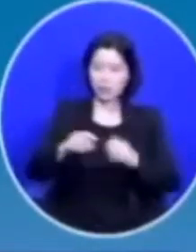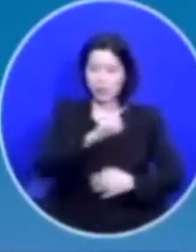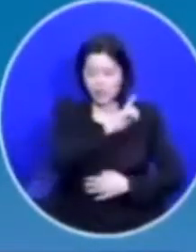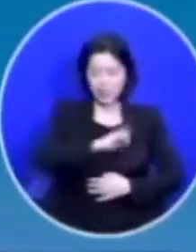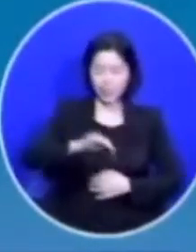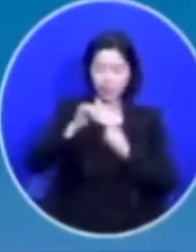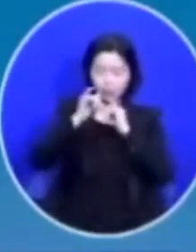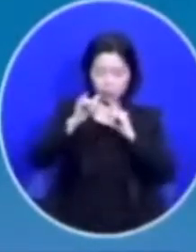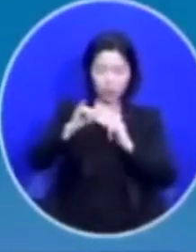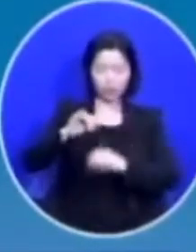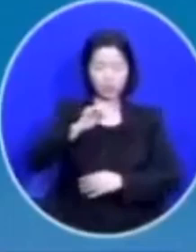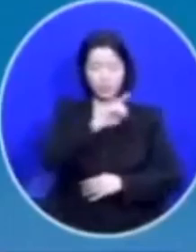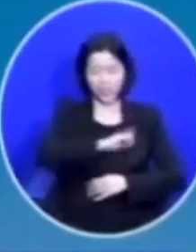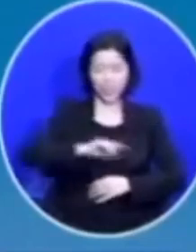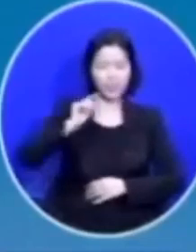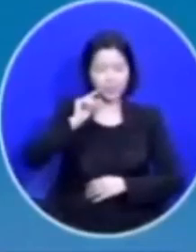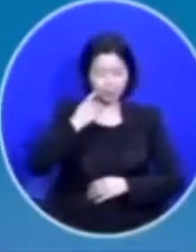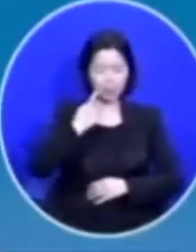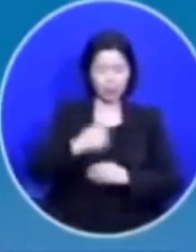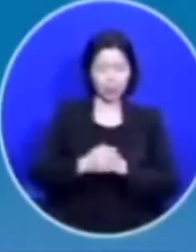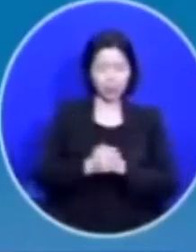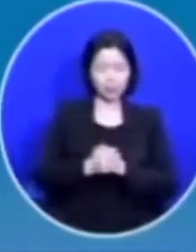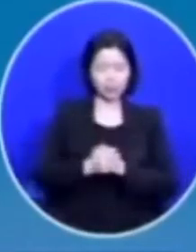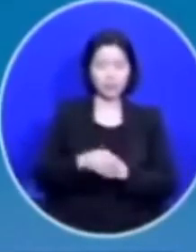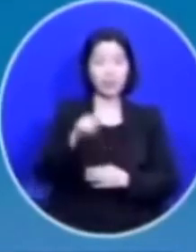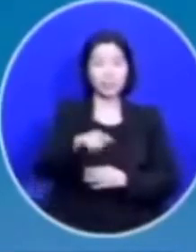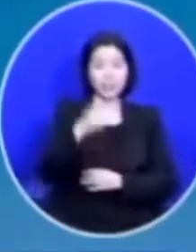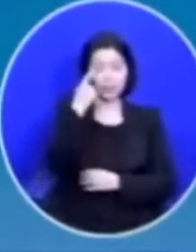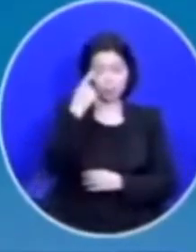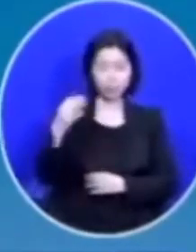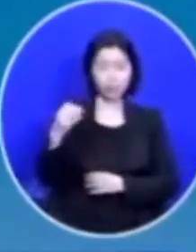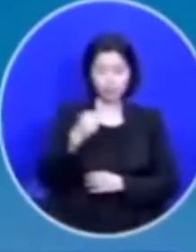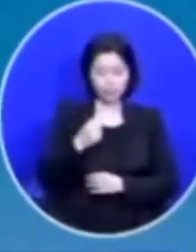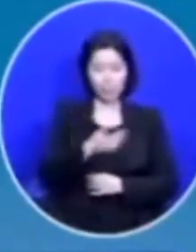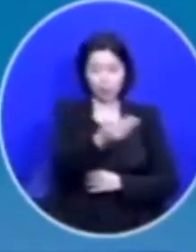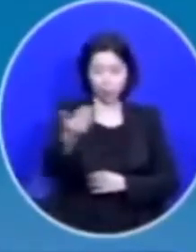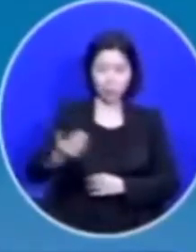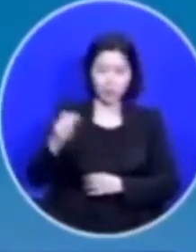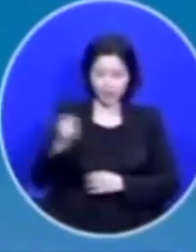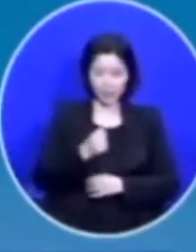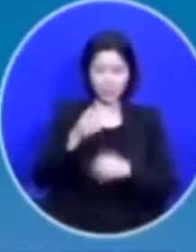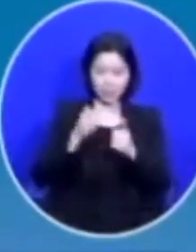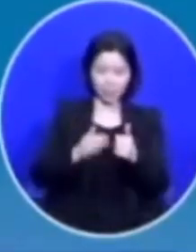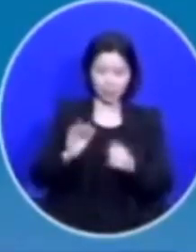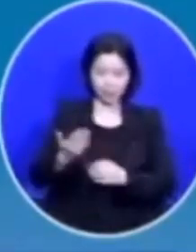재림이 뻐 요 그 눈을 여러분이 가지셔야